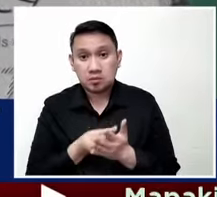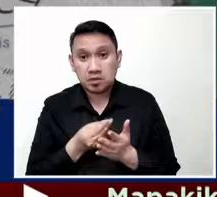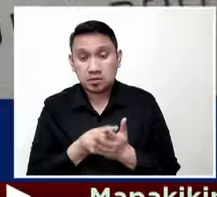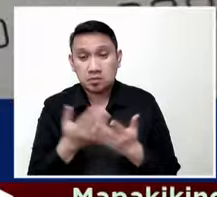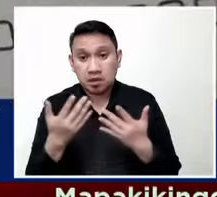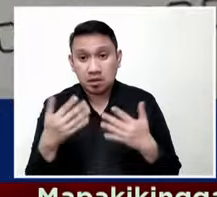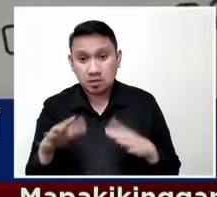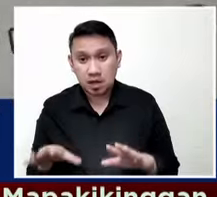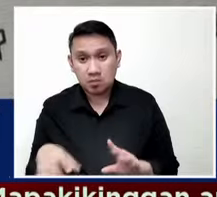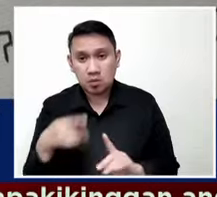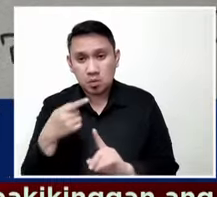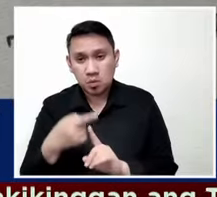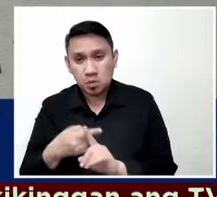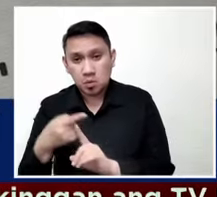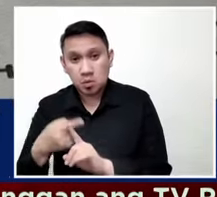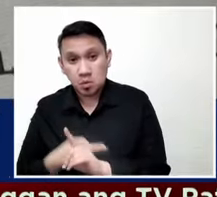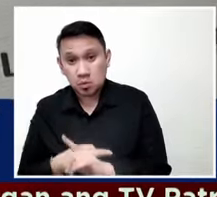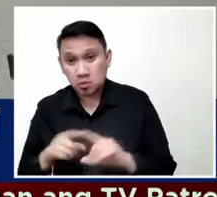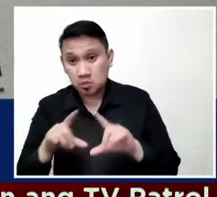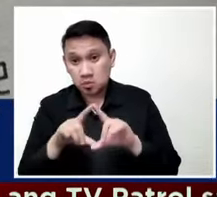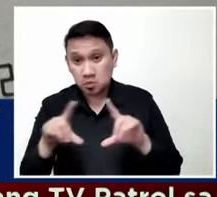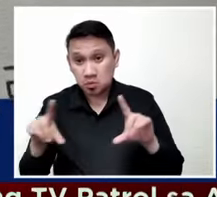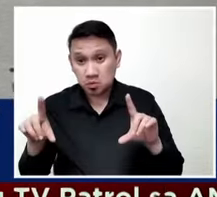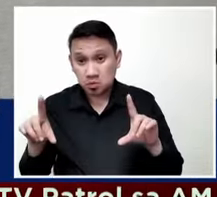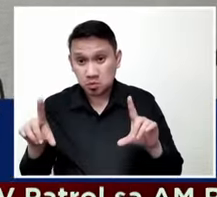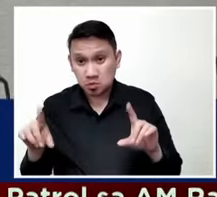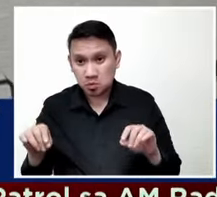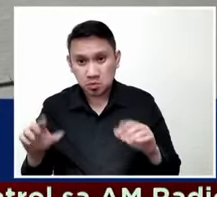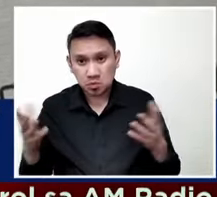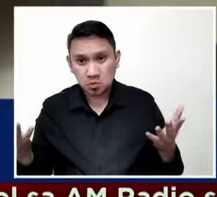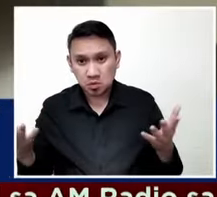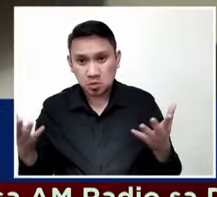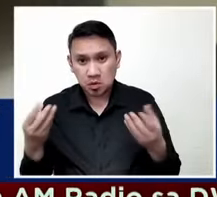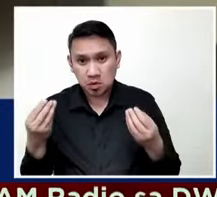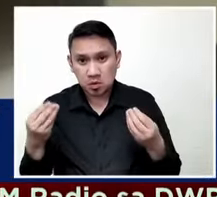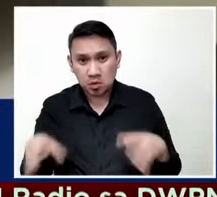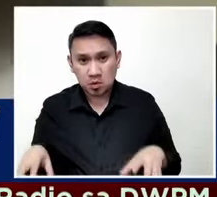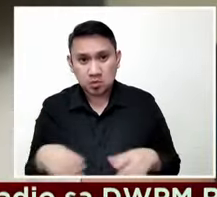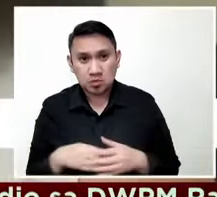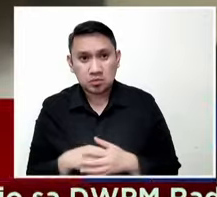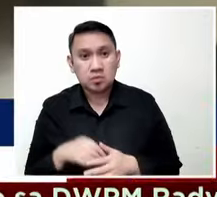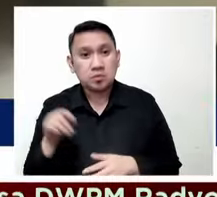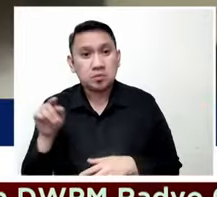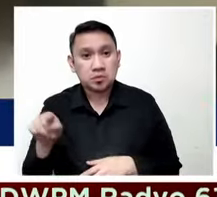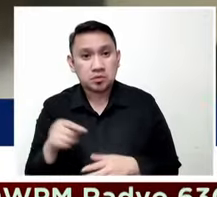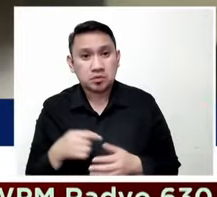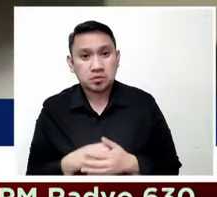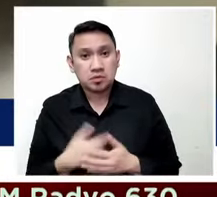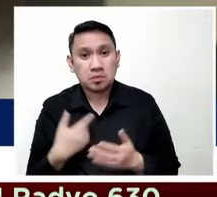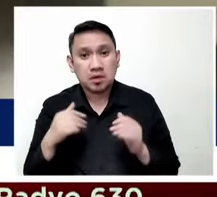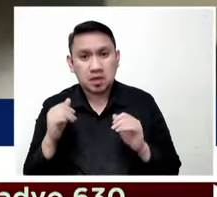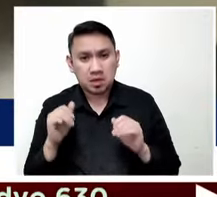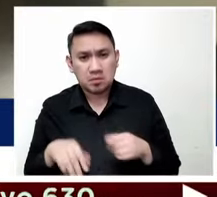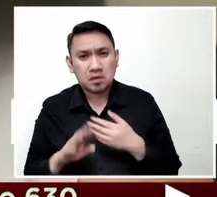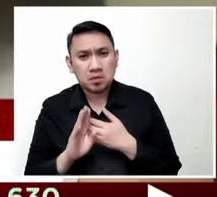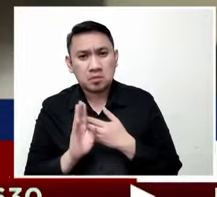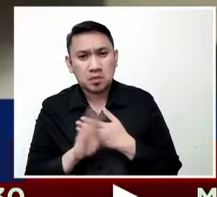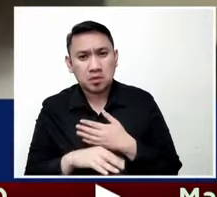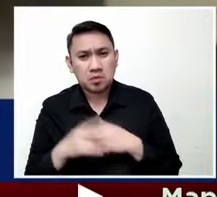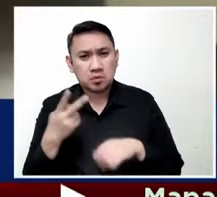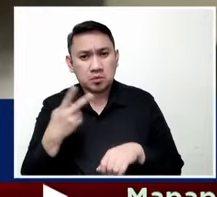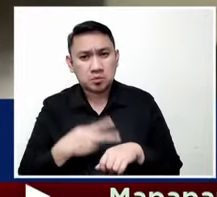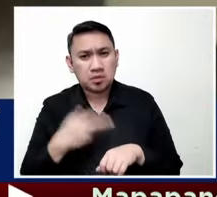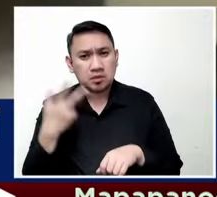buwan, ay tumalbog na mga checking inisyo sa kanila ni Santos. She was able to return. Parang twice,